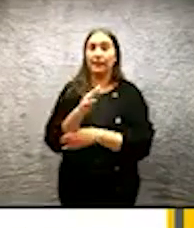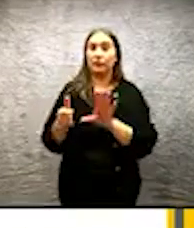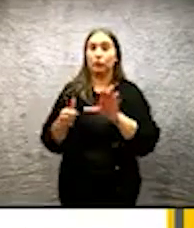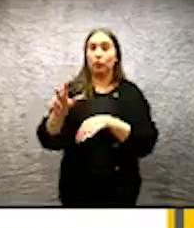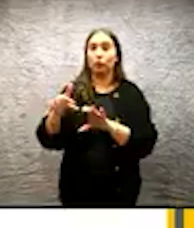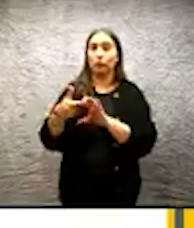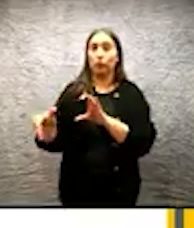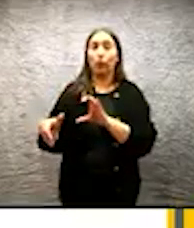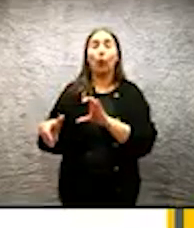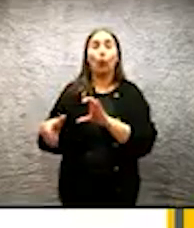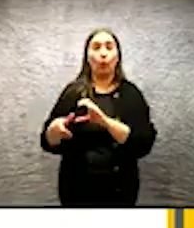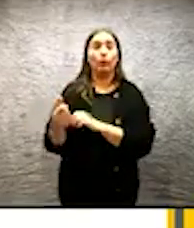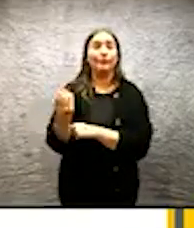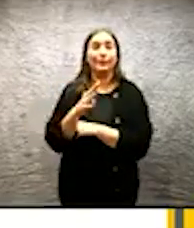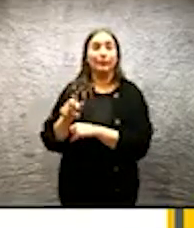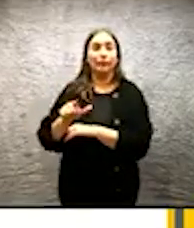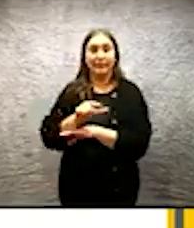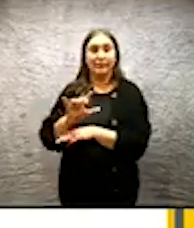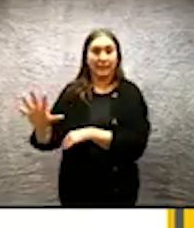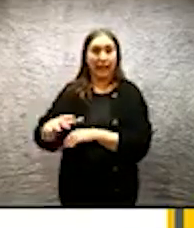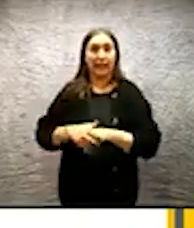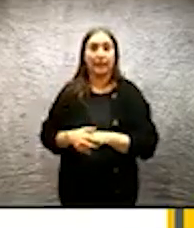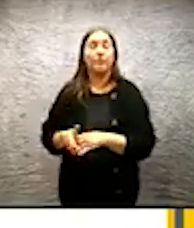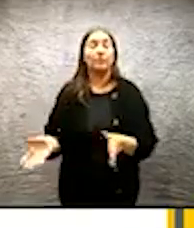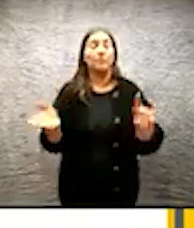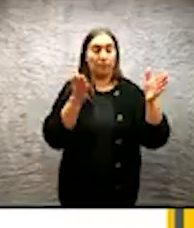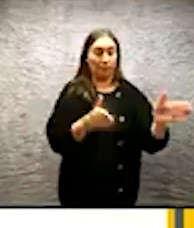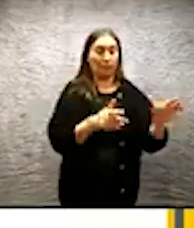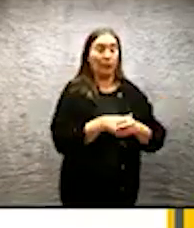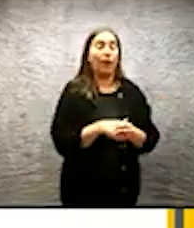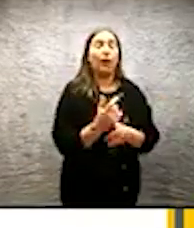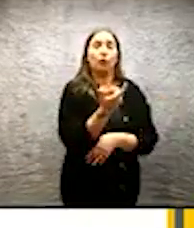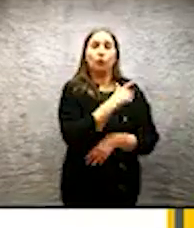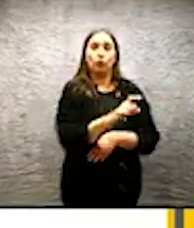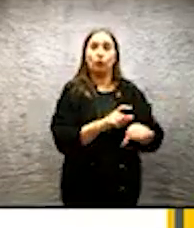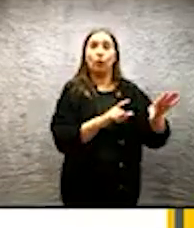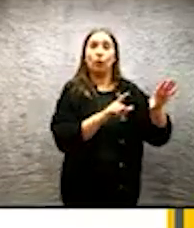67 468,25 € pour des recettes d'investissement qui s'élèvent à